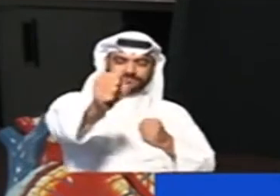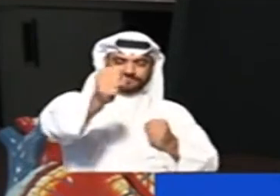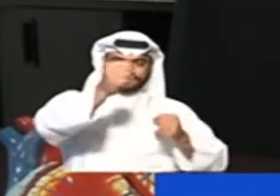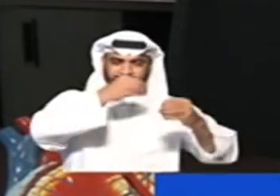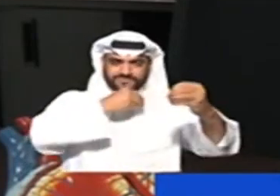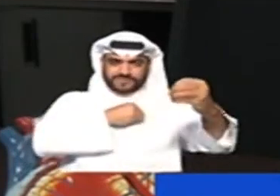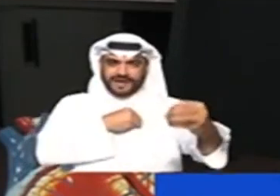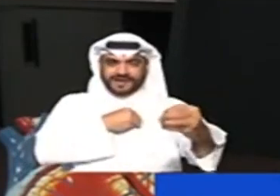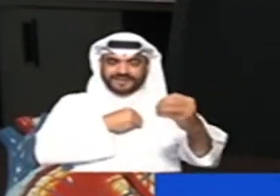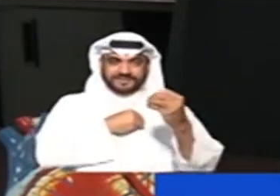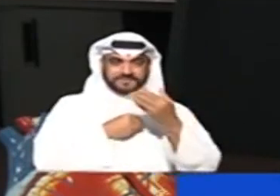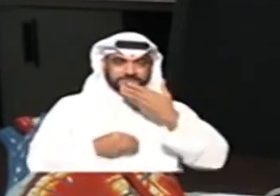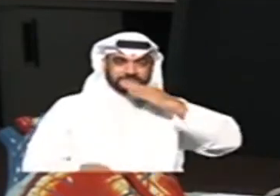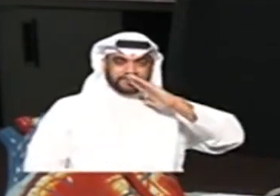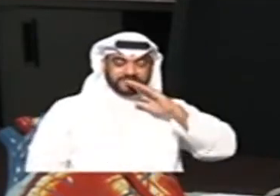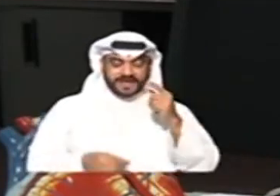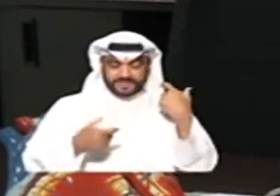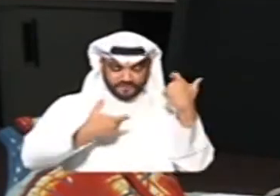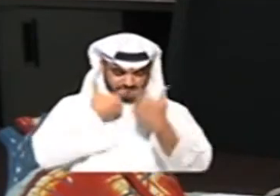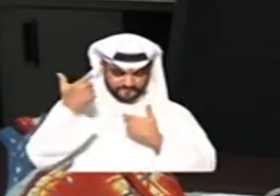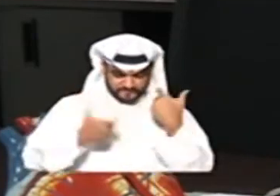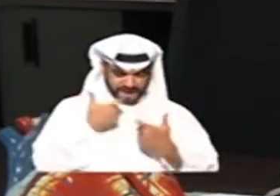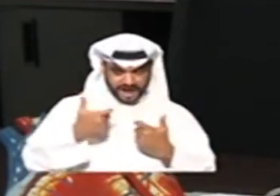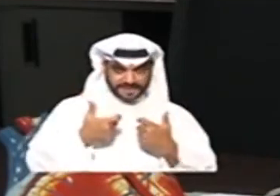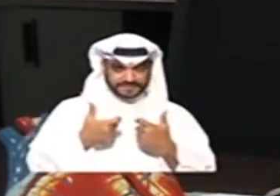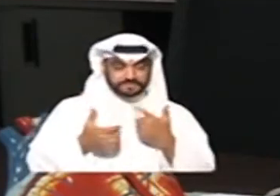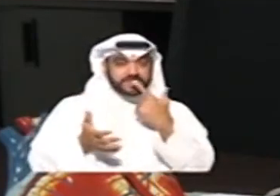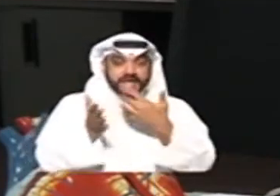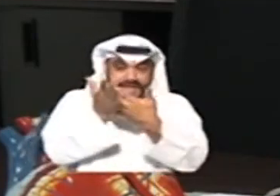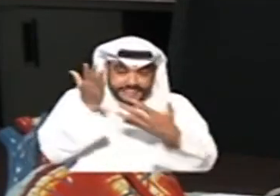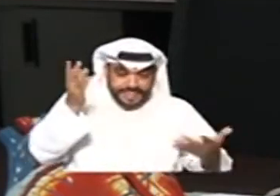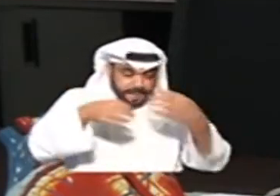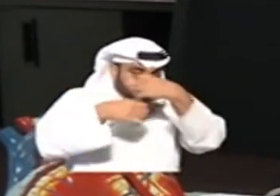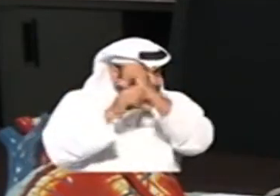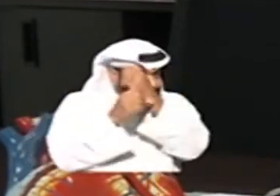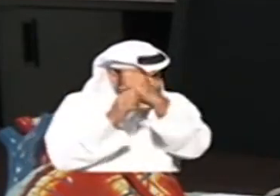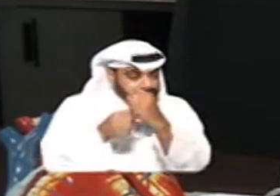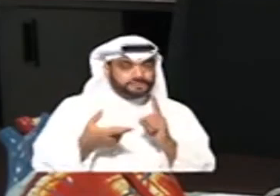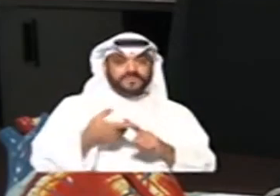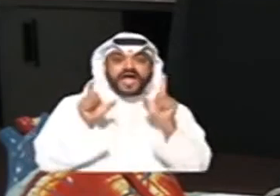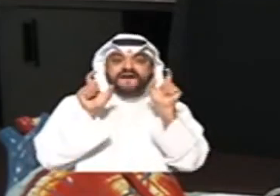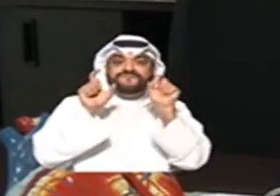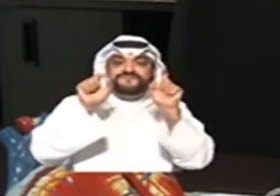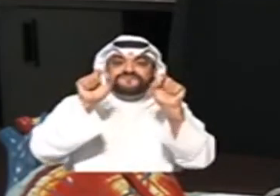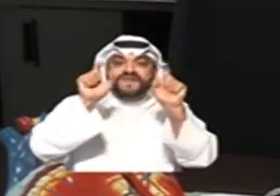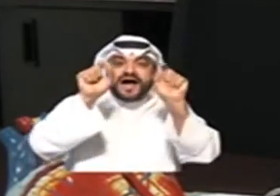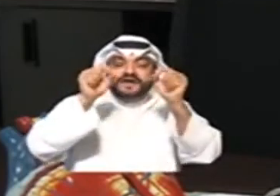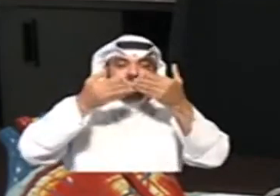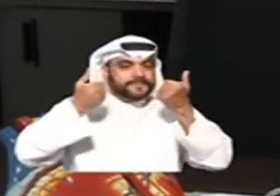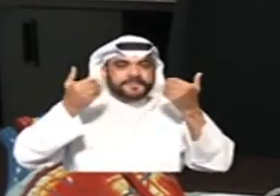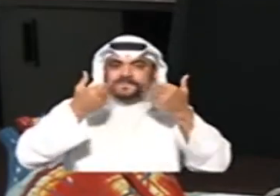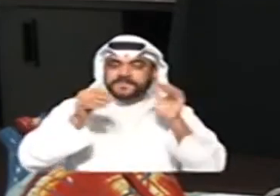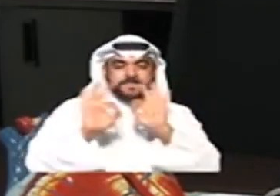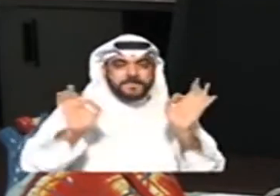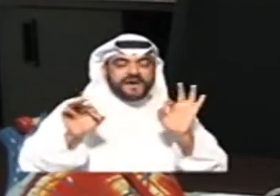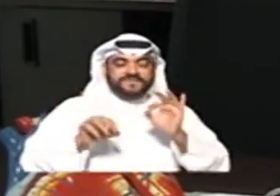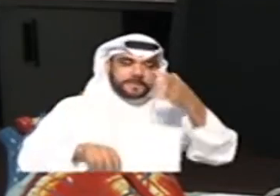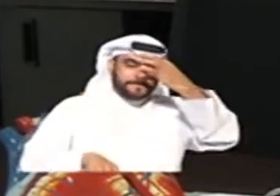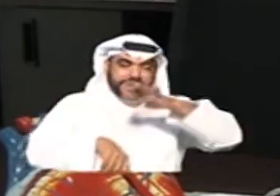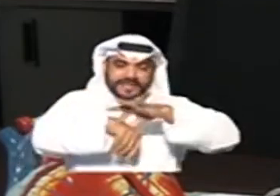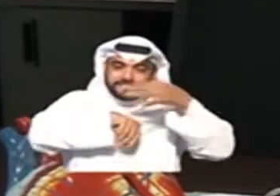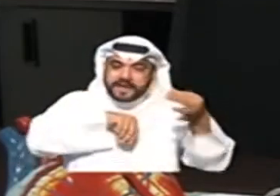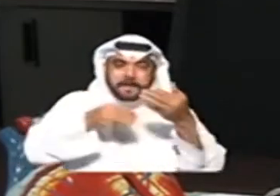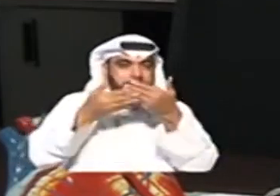فبلشت المكالمات، فحصنا دم المريض لقينا الدم متطابق، فحصنا الفيروسات لقينا ما عنده فيروسات معدية، كل